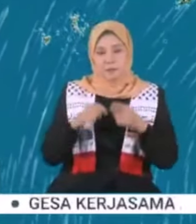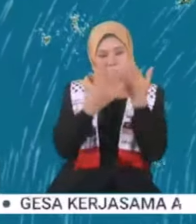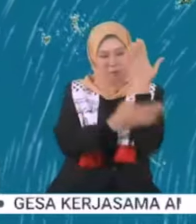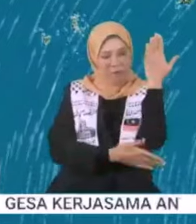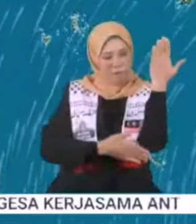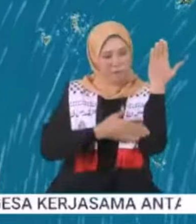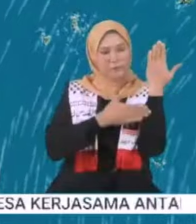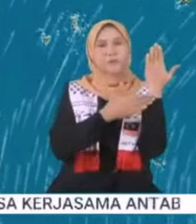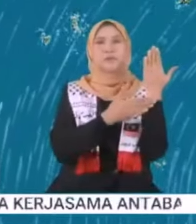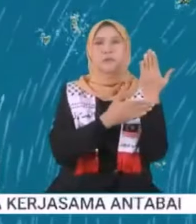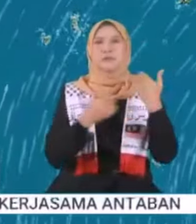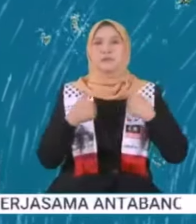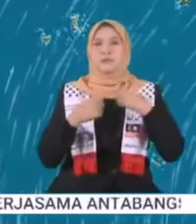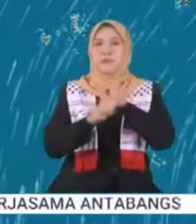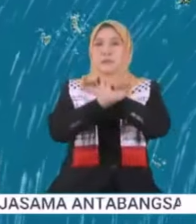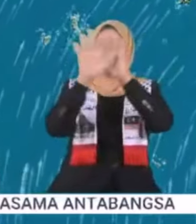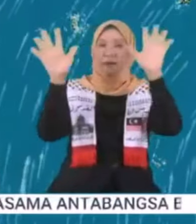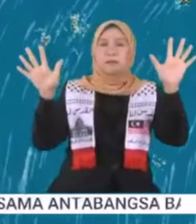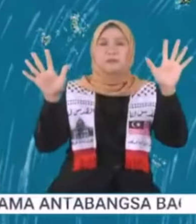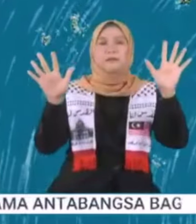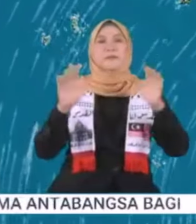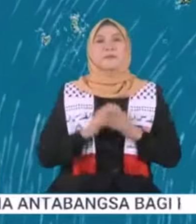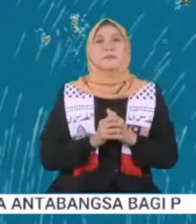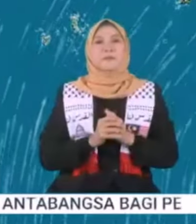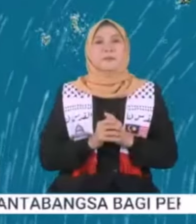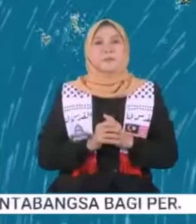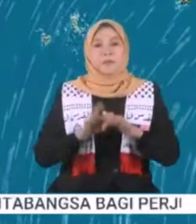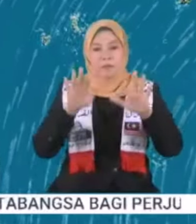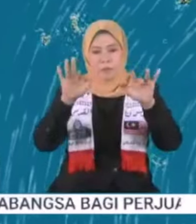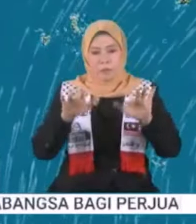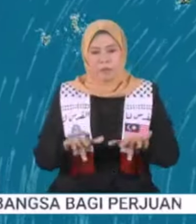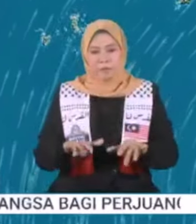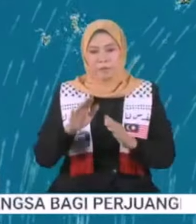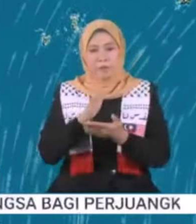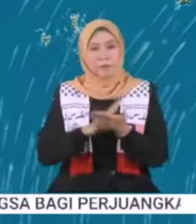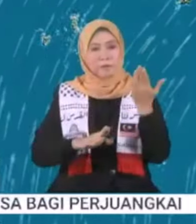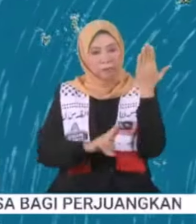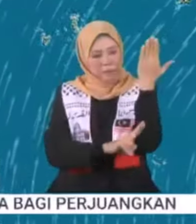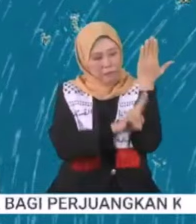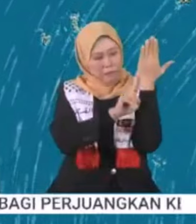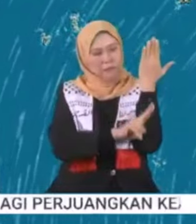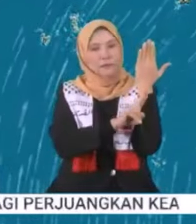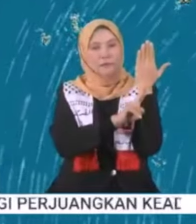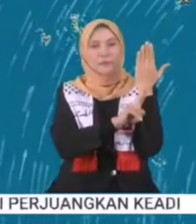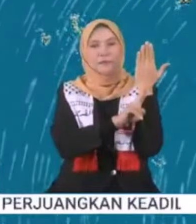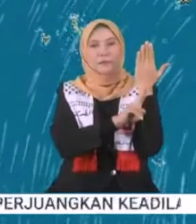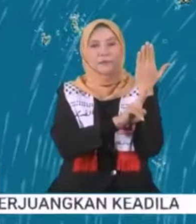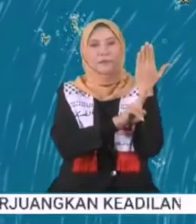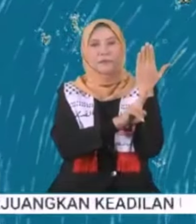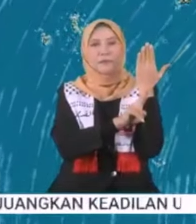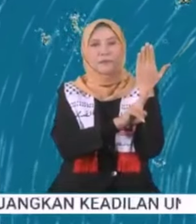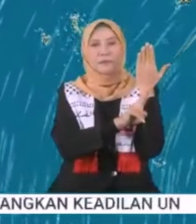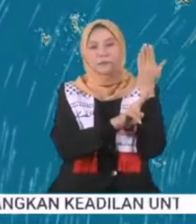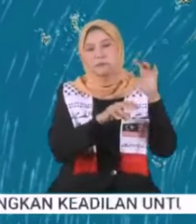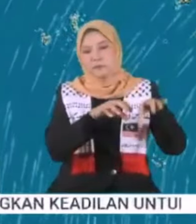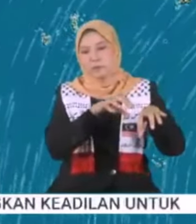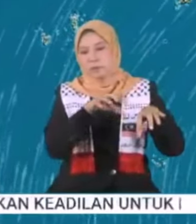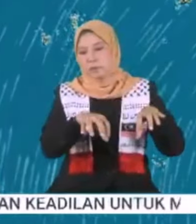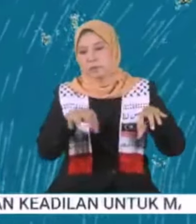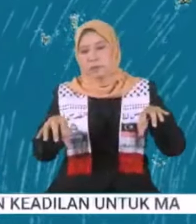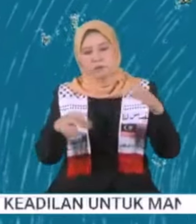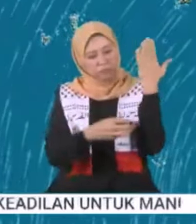Malaysia setakat ini cuaca adalah cerah dan hujan di bahagian utara masih lagi dikenal pasti hanya dikesan di satu dua tempat